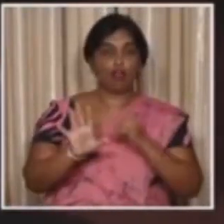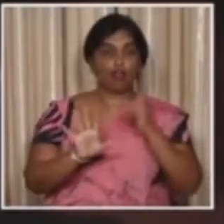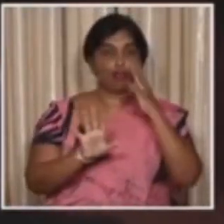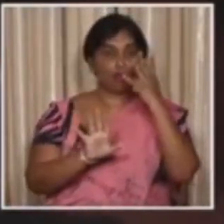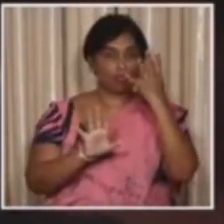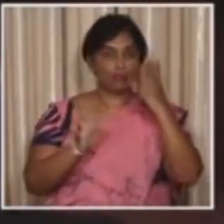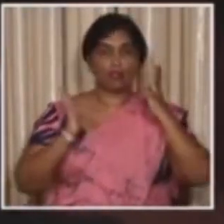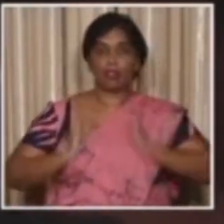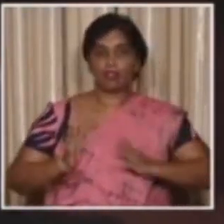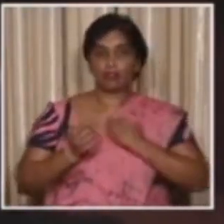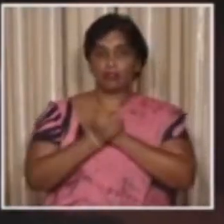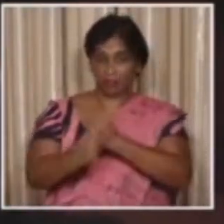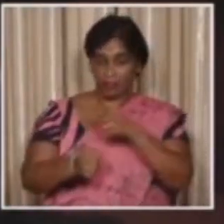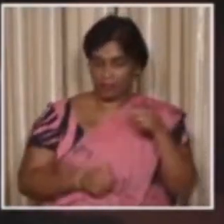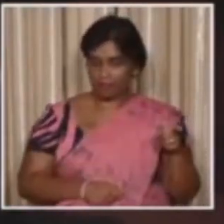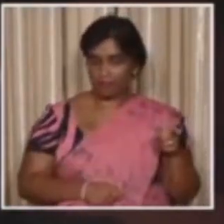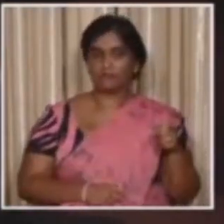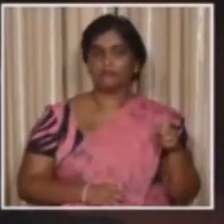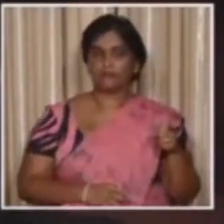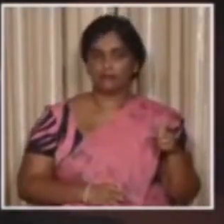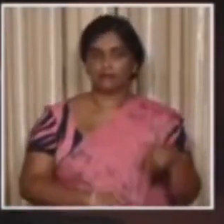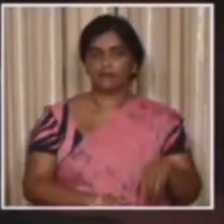ඇඟපැන්දා කප්පම් මිල්ලීමේ වරදට